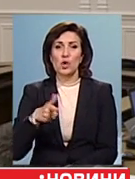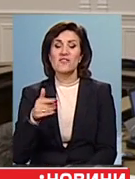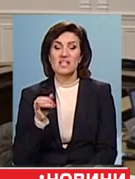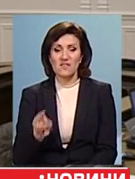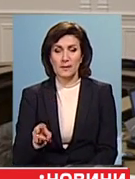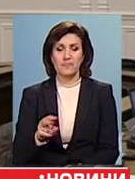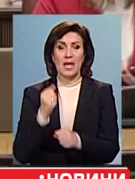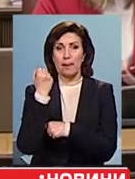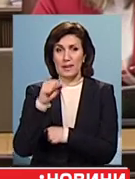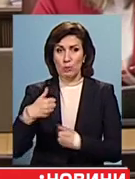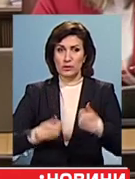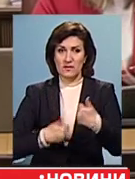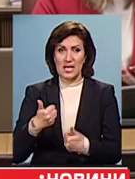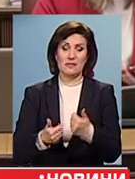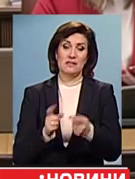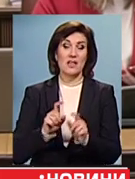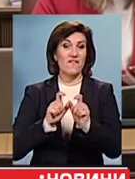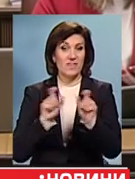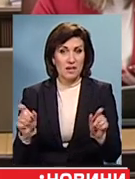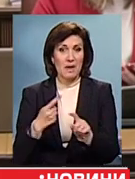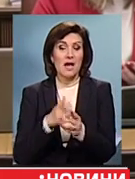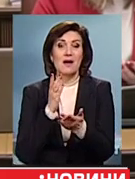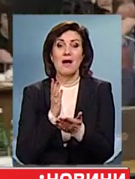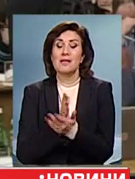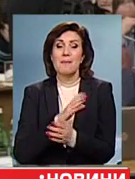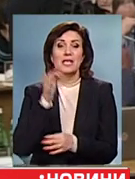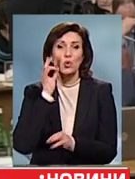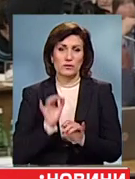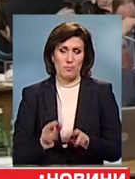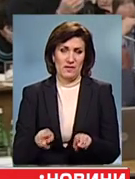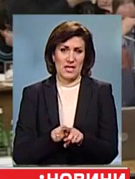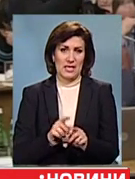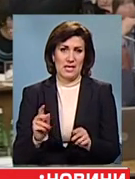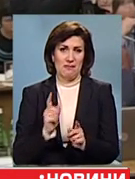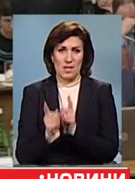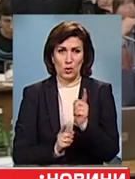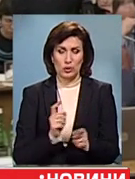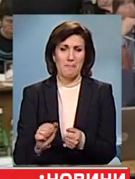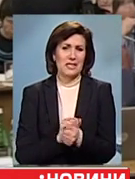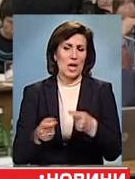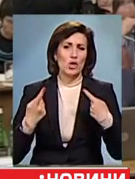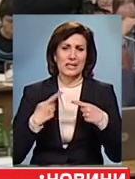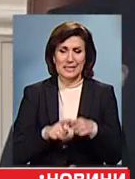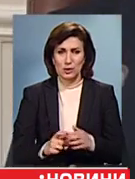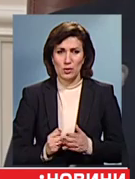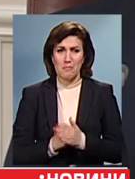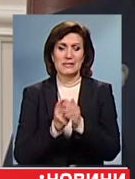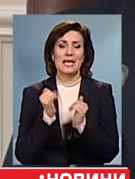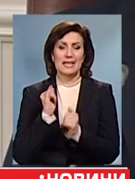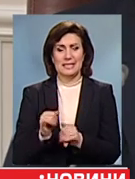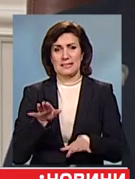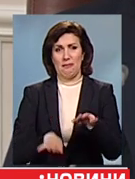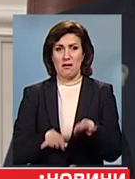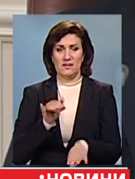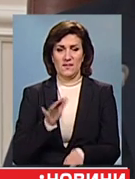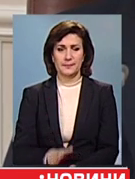гривень. Переможцем тендеру стала фірма, котра не має досвіду проведення таких реконструкцій, матеріально-технічної бази та